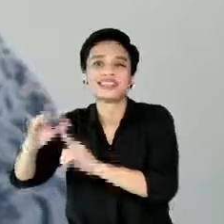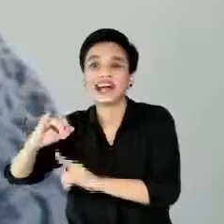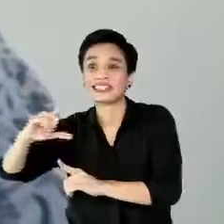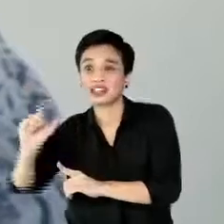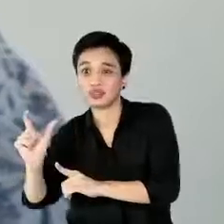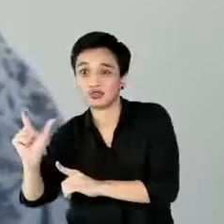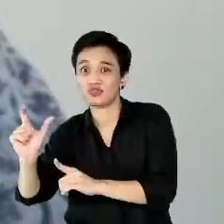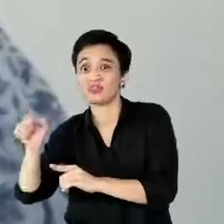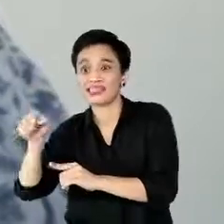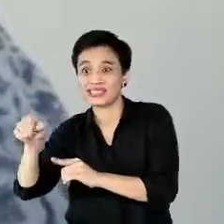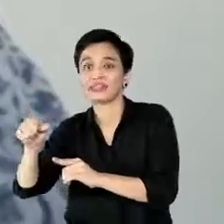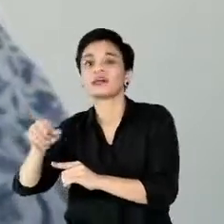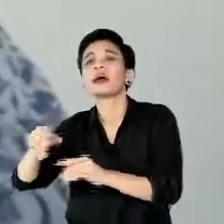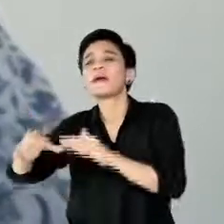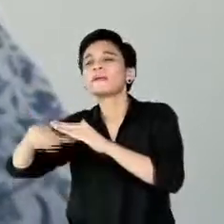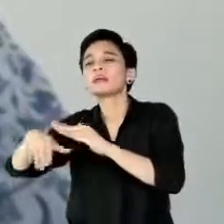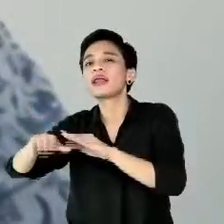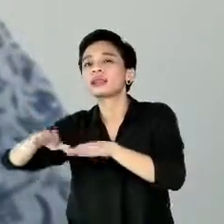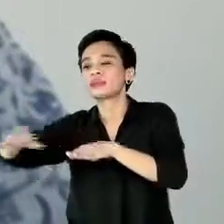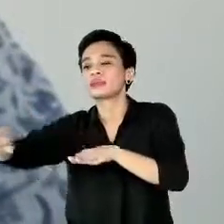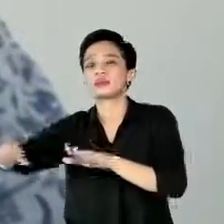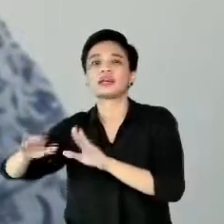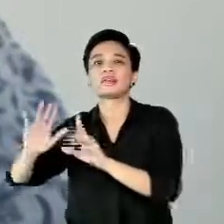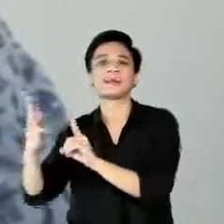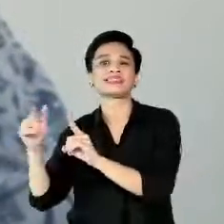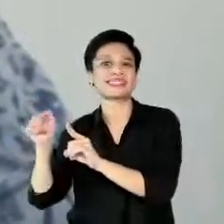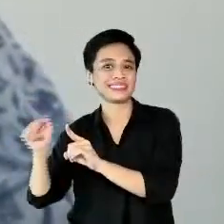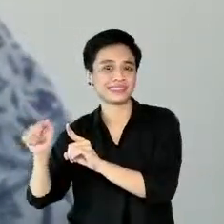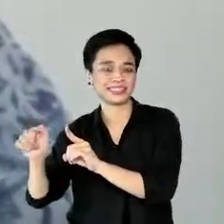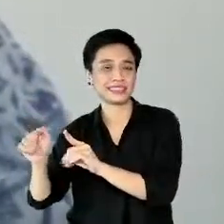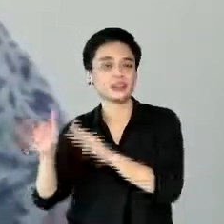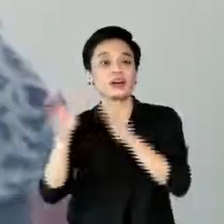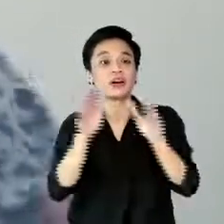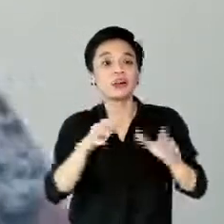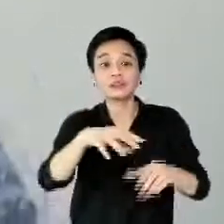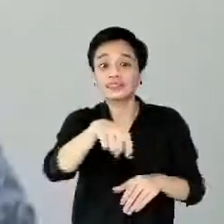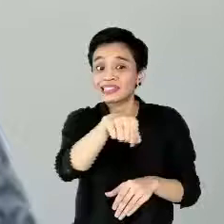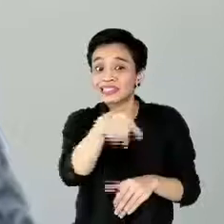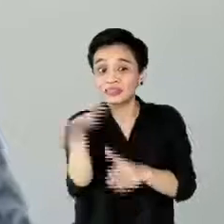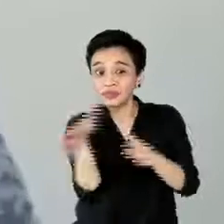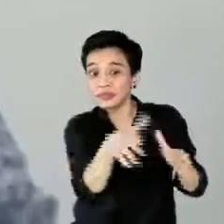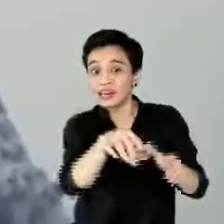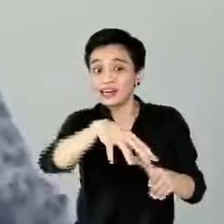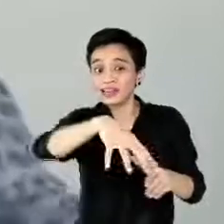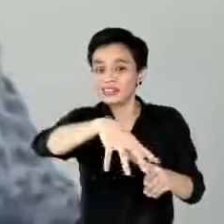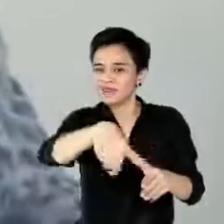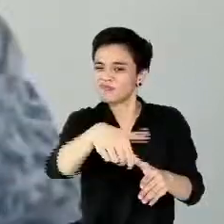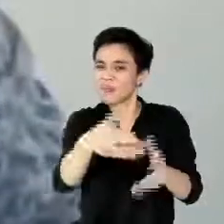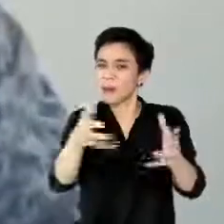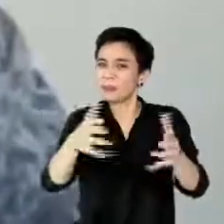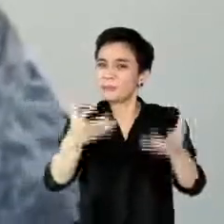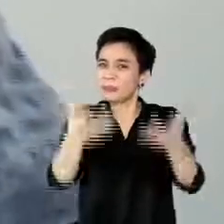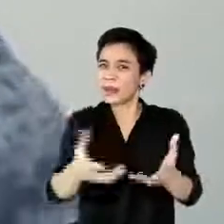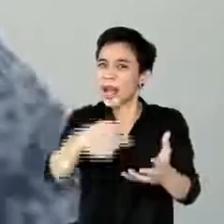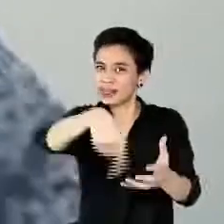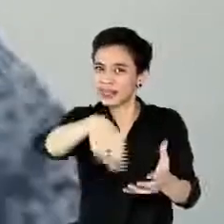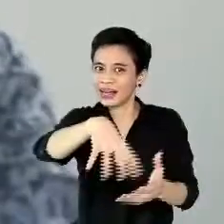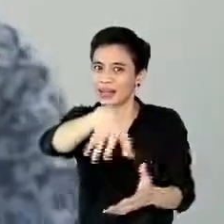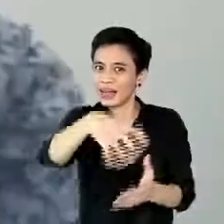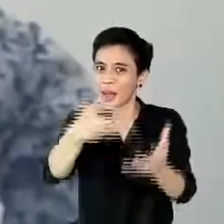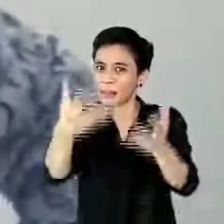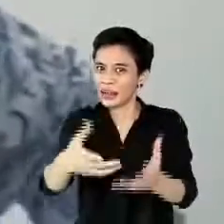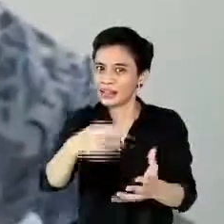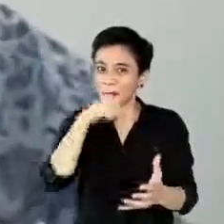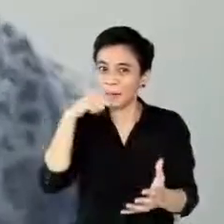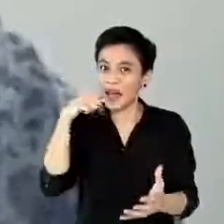masing-masing rumah sakit Kemudian untuk beberapa hal kalau untuk yang daerah merah kita sudah mendorong untuk